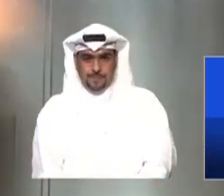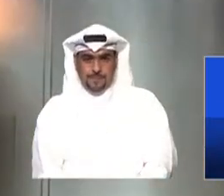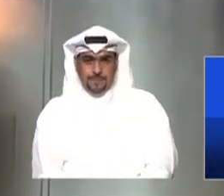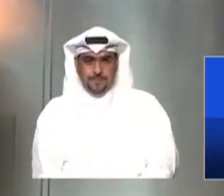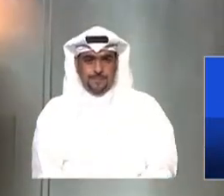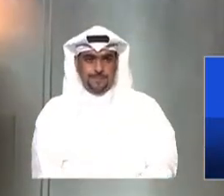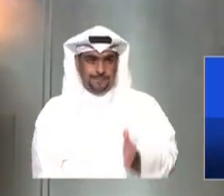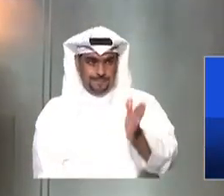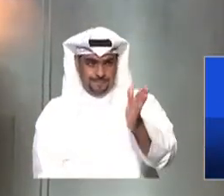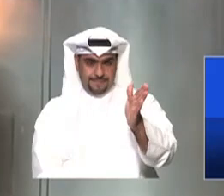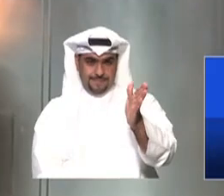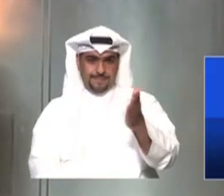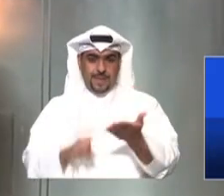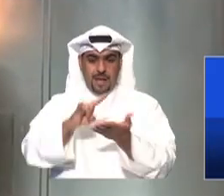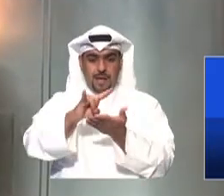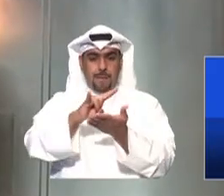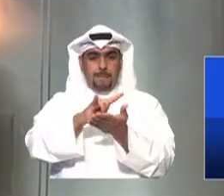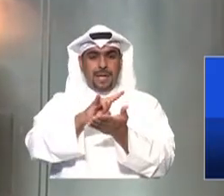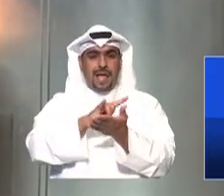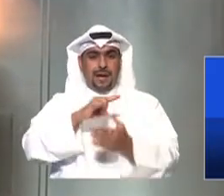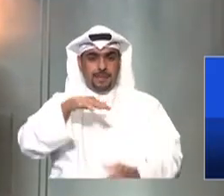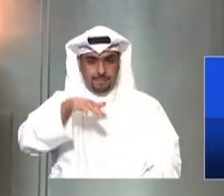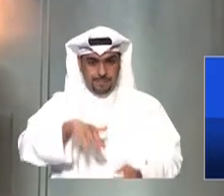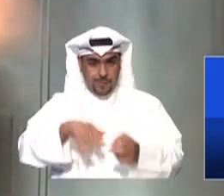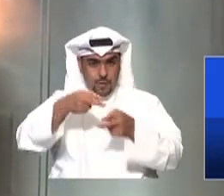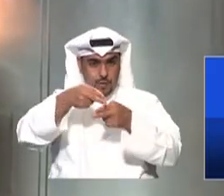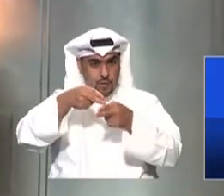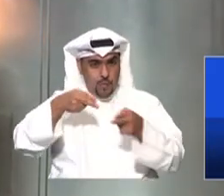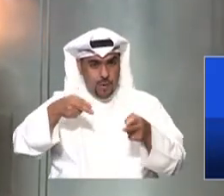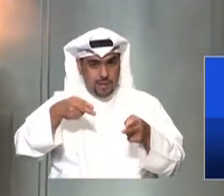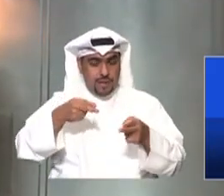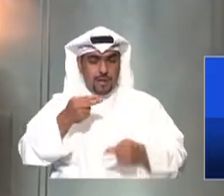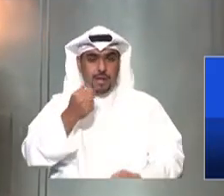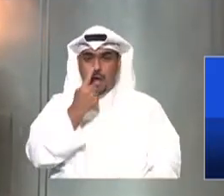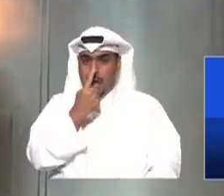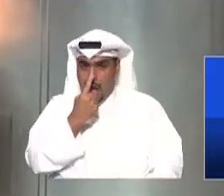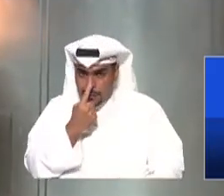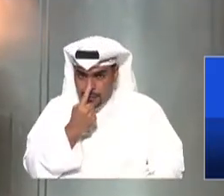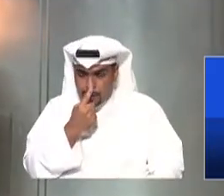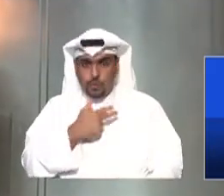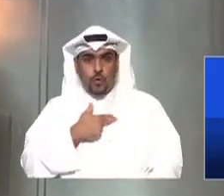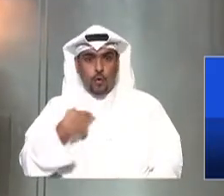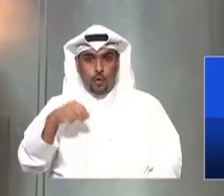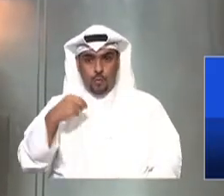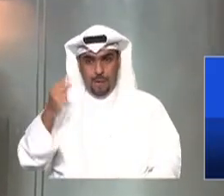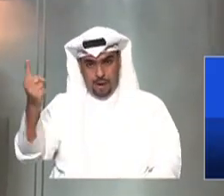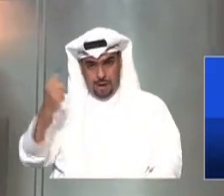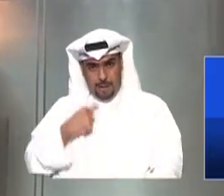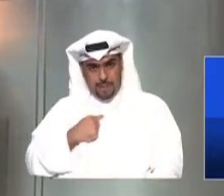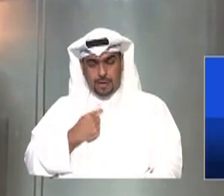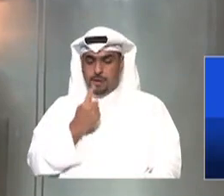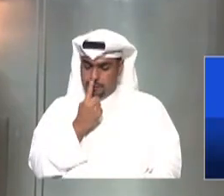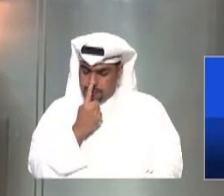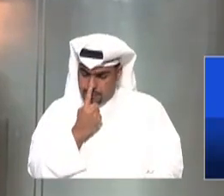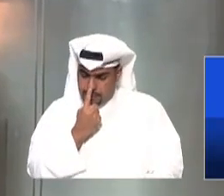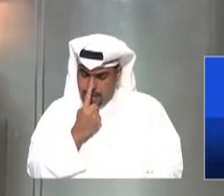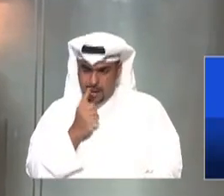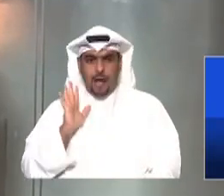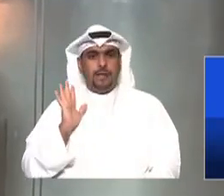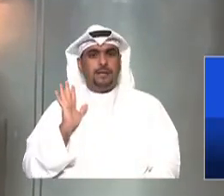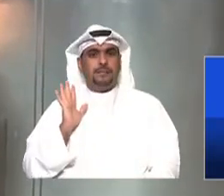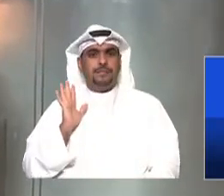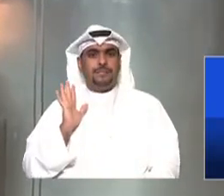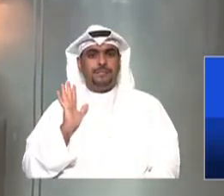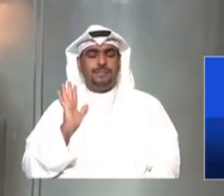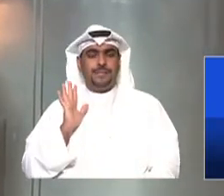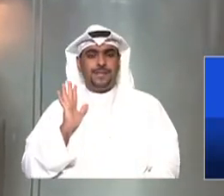الإدارة العامة للطيران المدني هي جهة تنفيذية لقرارات مجلس الوزراء الموقر، وعليه تمت تدارس جميع الإجراءات هذه كلها وإعادة